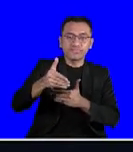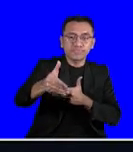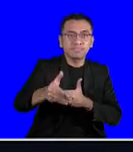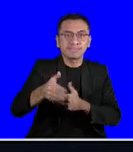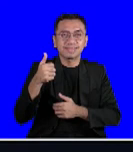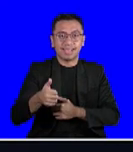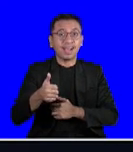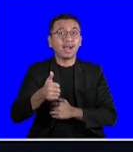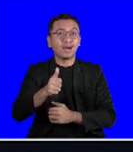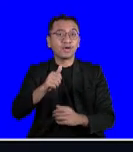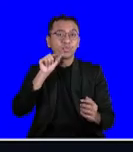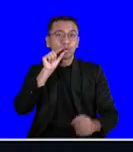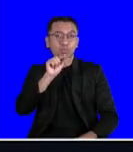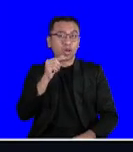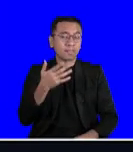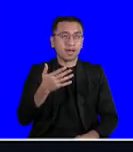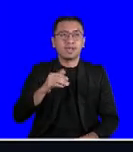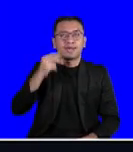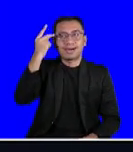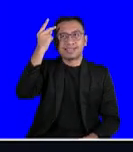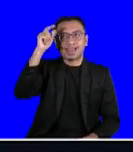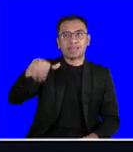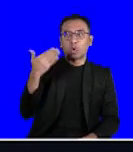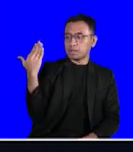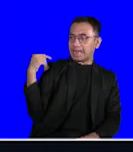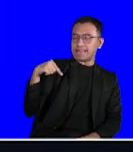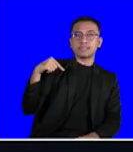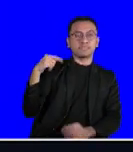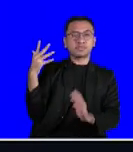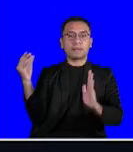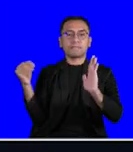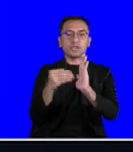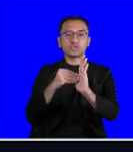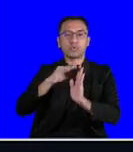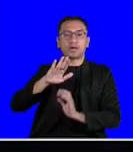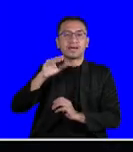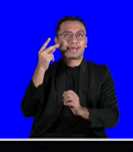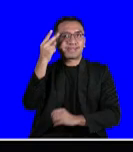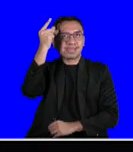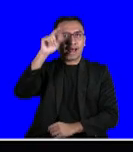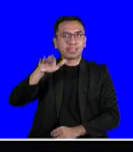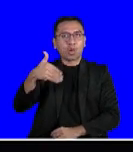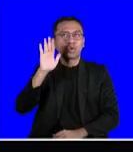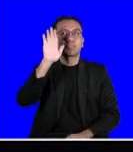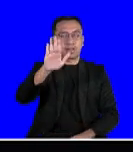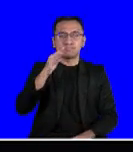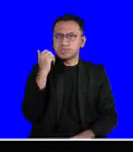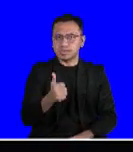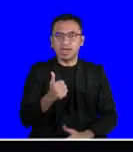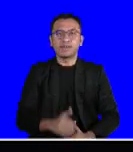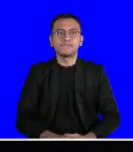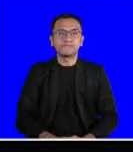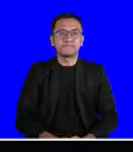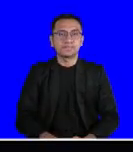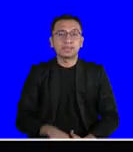Sehingga resolusi tahun lalu bisa dimasukkan menjadi resolusi tahun depannya. Nah, cara lain sebenarnya adalah